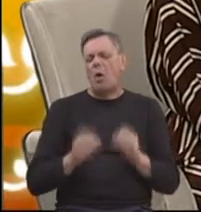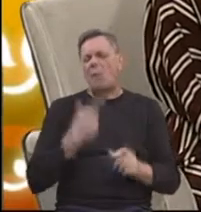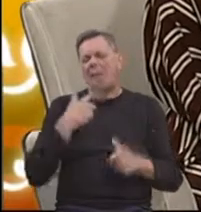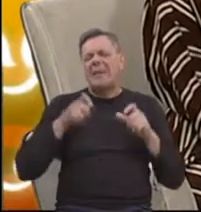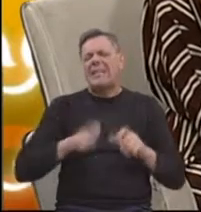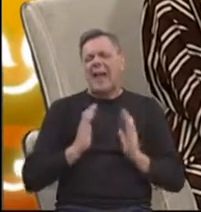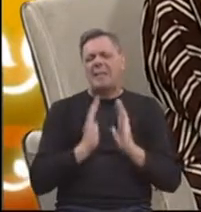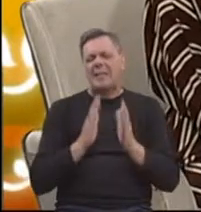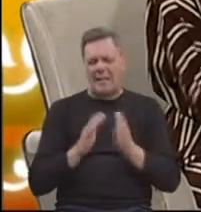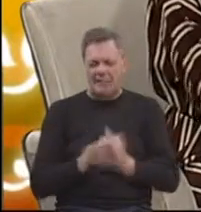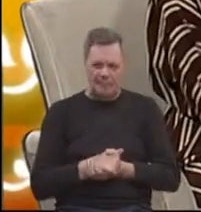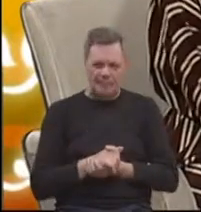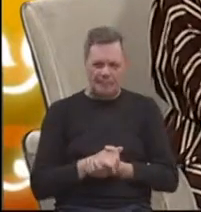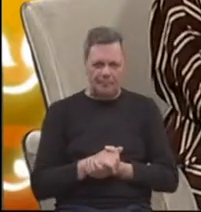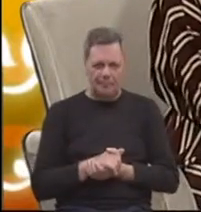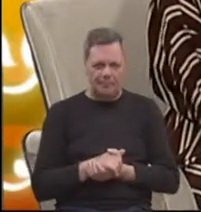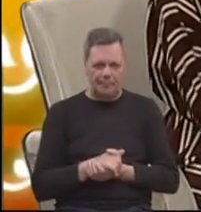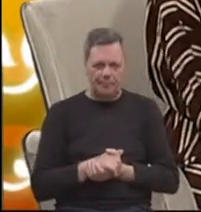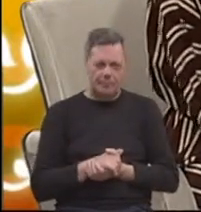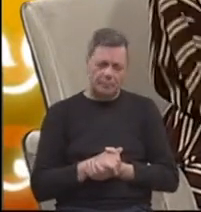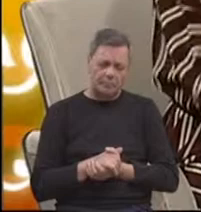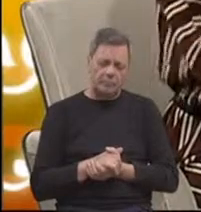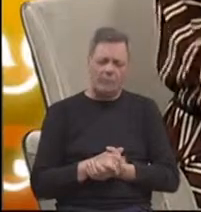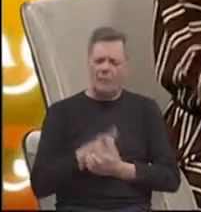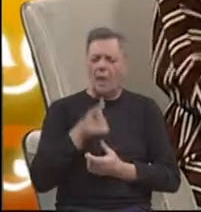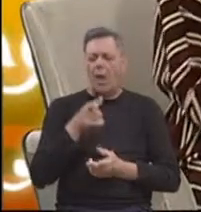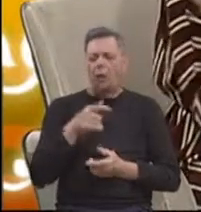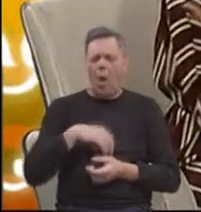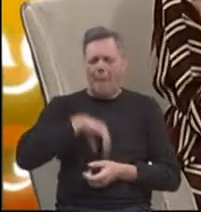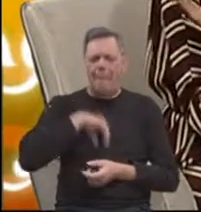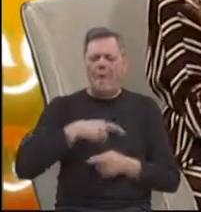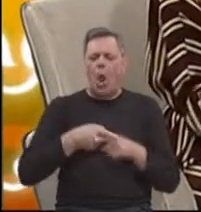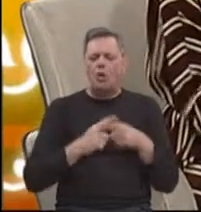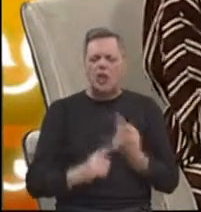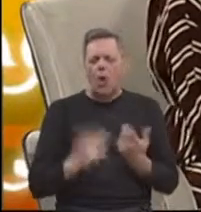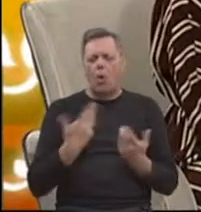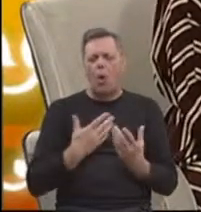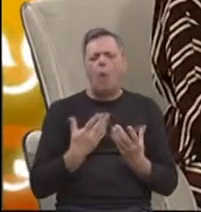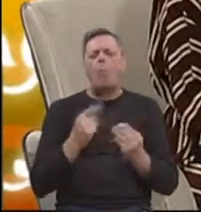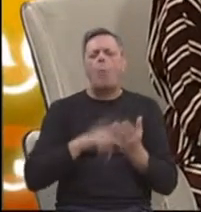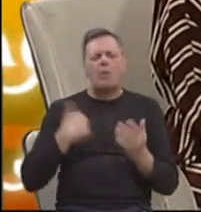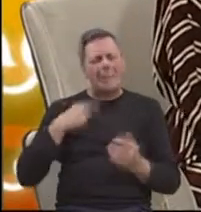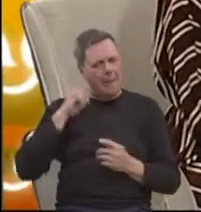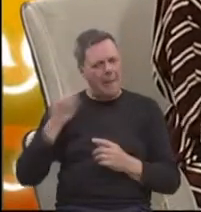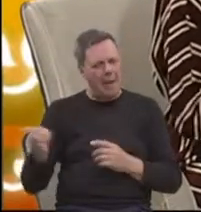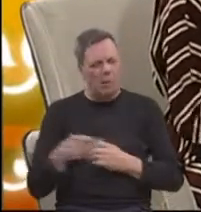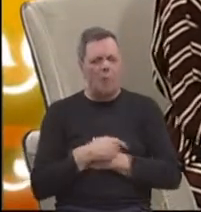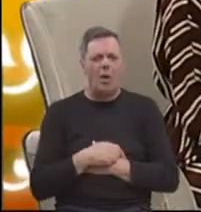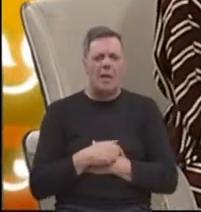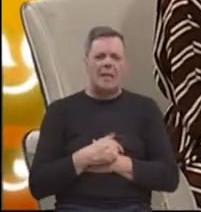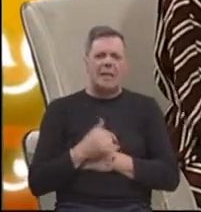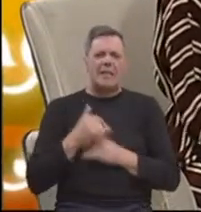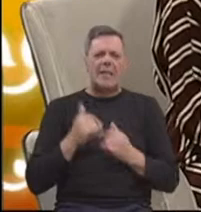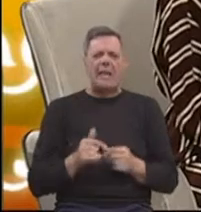nažalost to su najčešće negativne odluke. I ovo što je Carmen sada spomenula, taj psihološki dio koji često zanemarujemo,